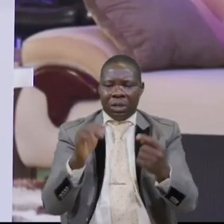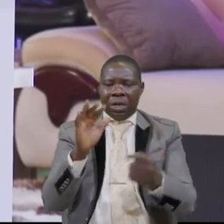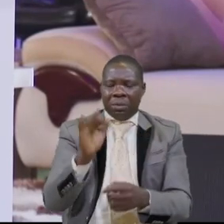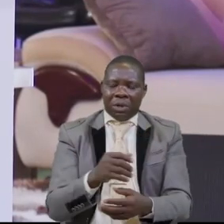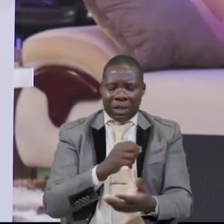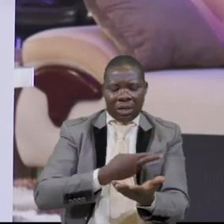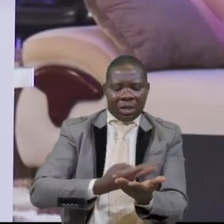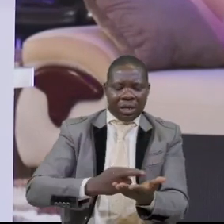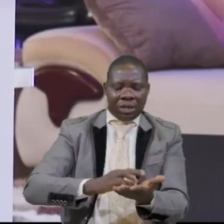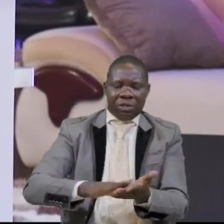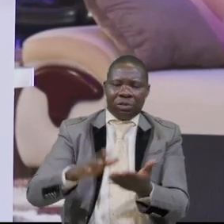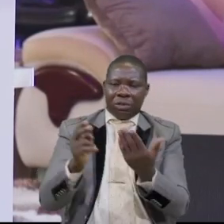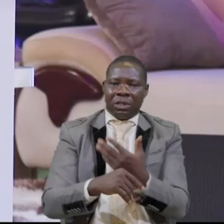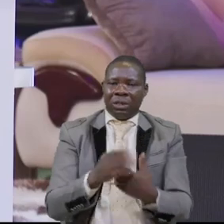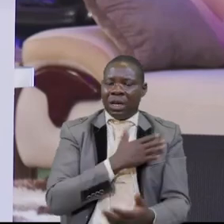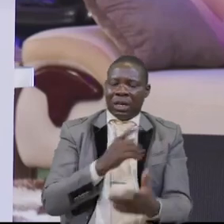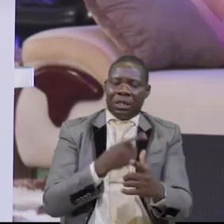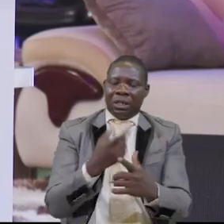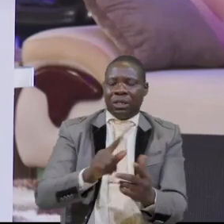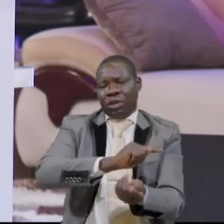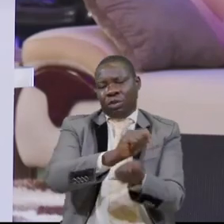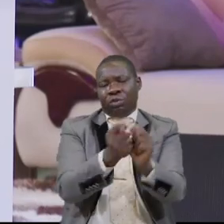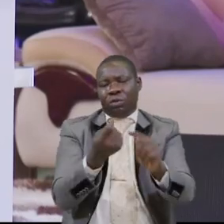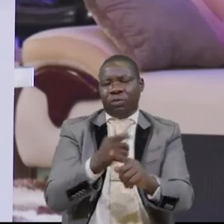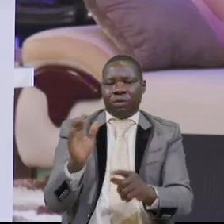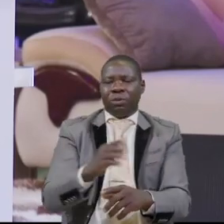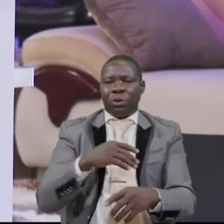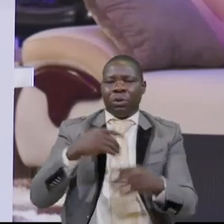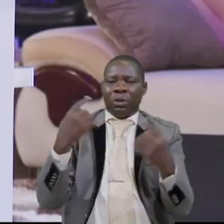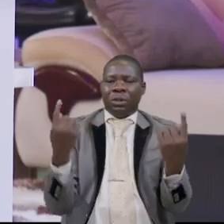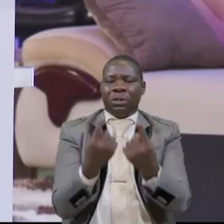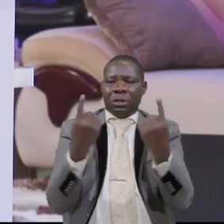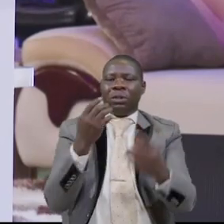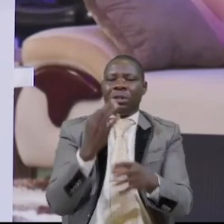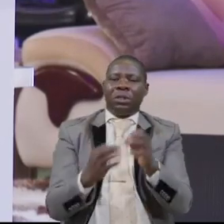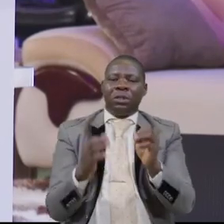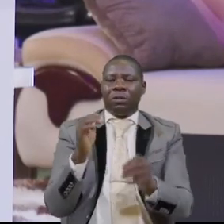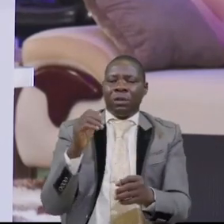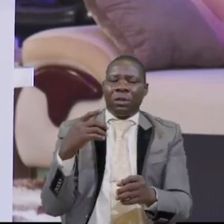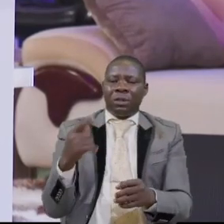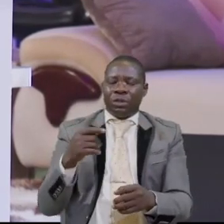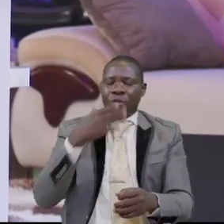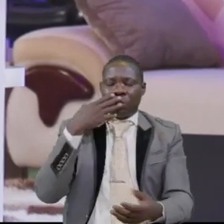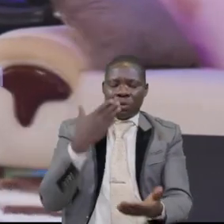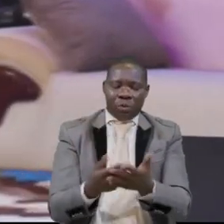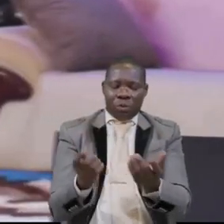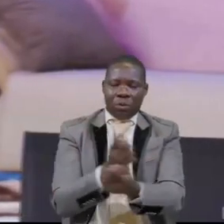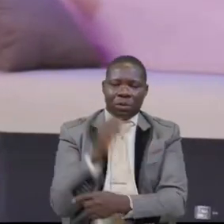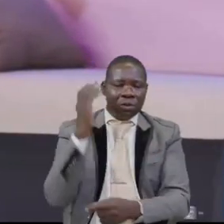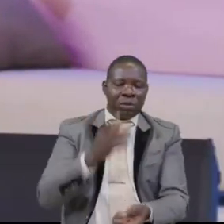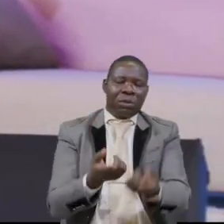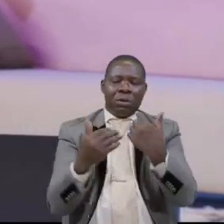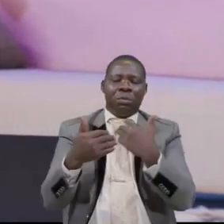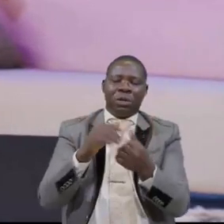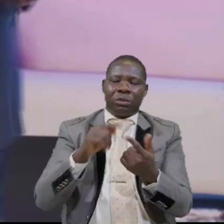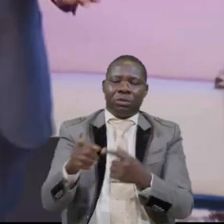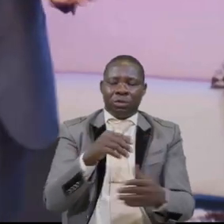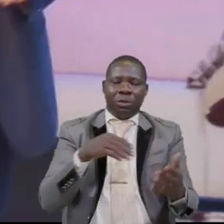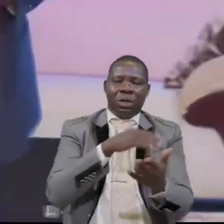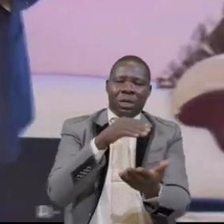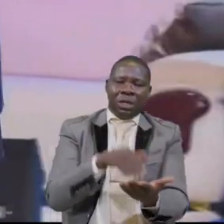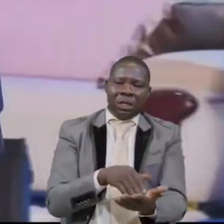et reviens de ton iniquité si les bons jours doivent te revenir encore. Et